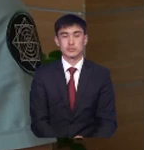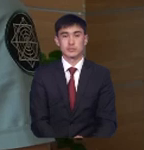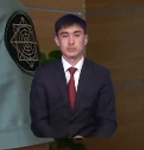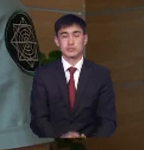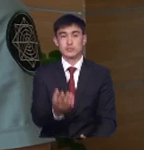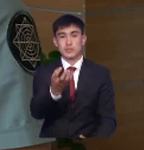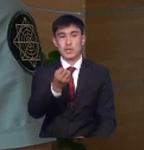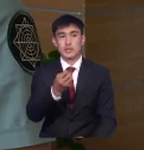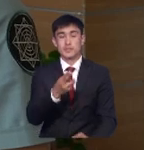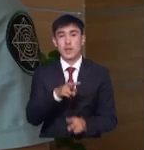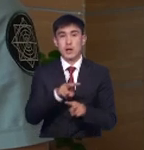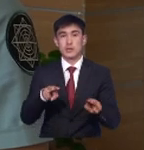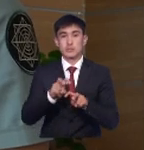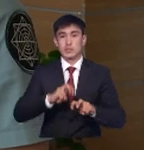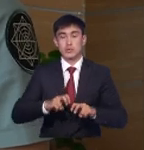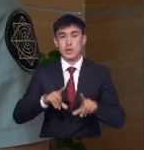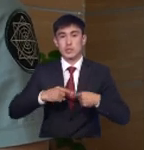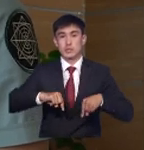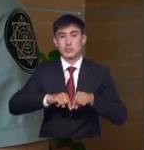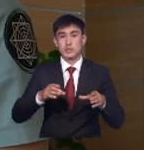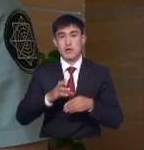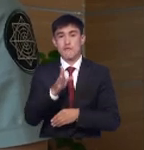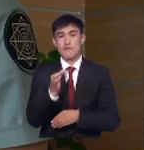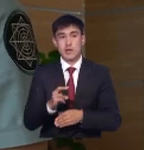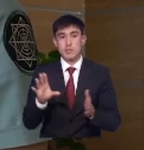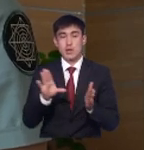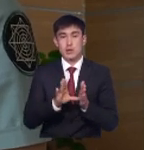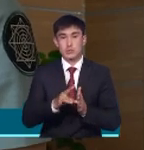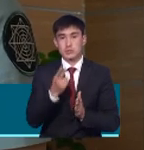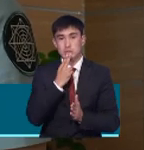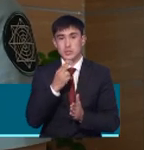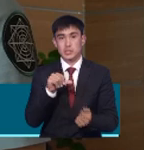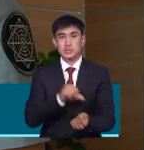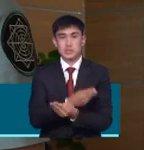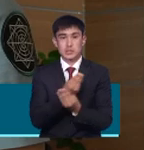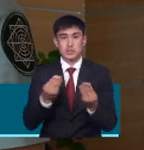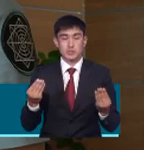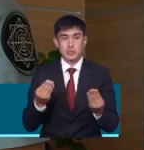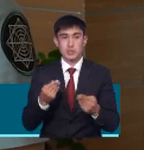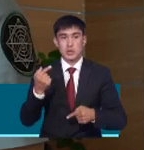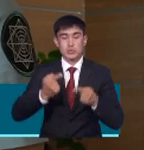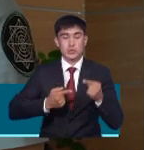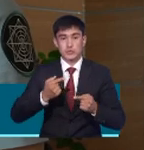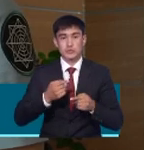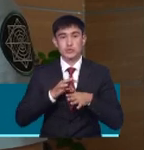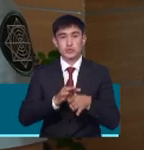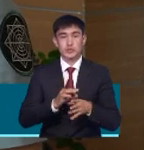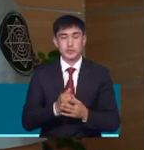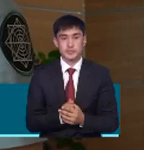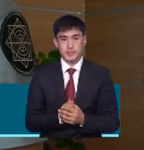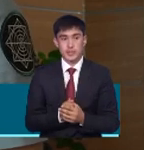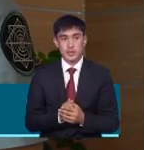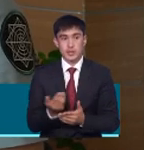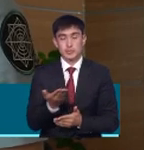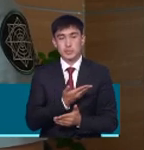Сонымен қатар қаржылық мониторинг агенттігімен осы вейптар және есірткі заттармен күресу жүргізілуде. Яғни